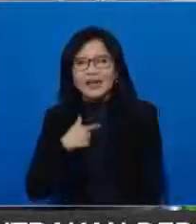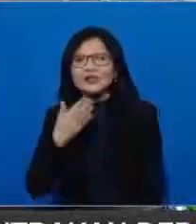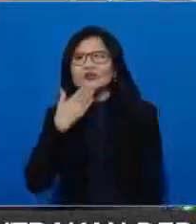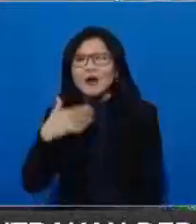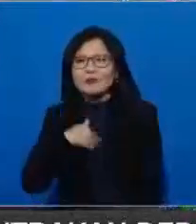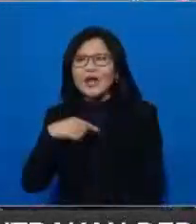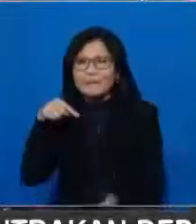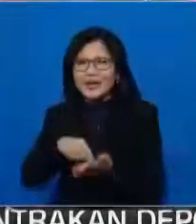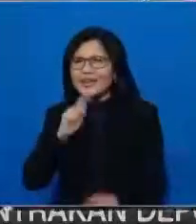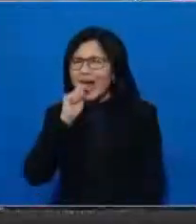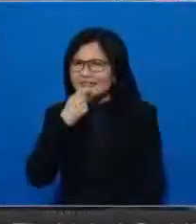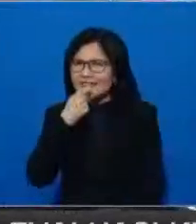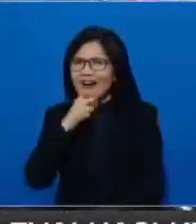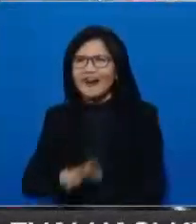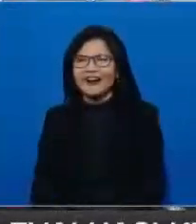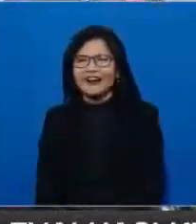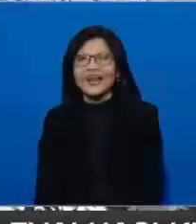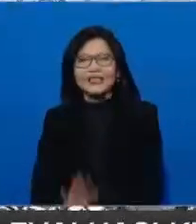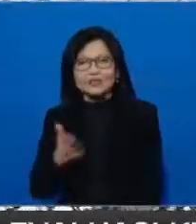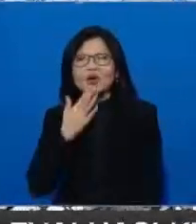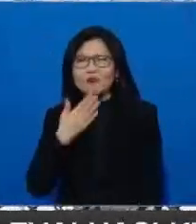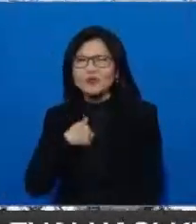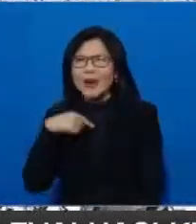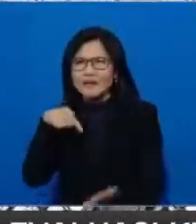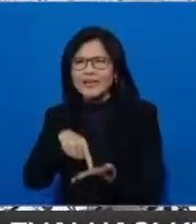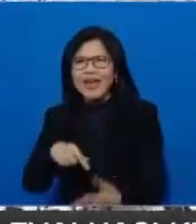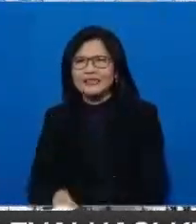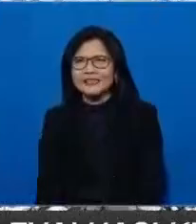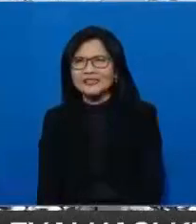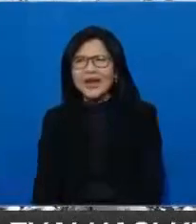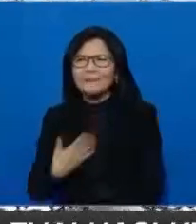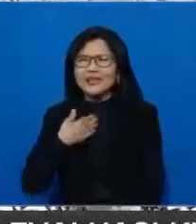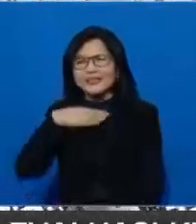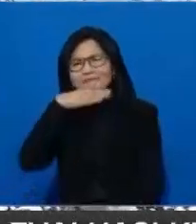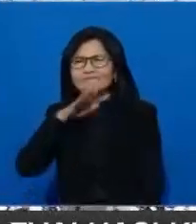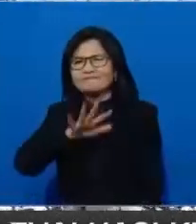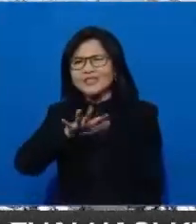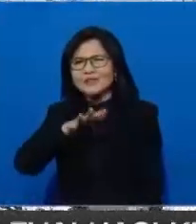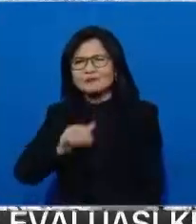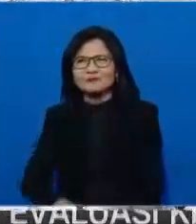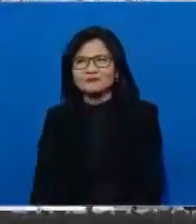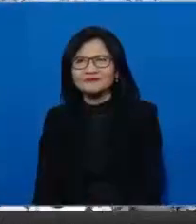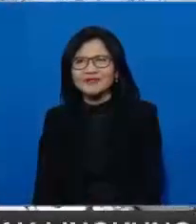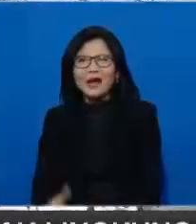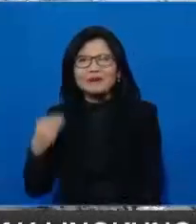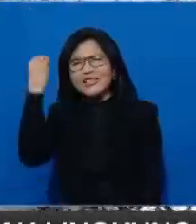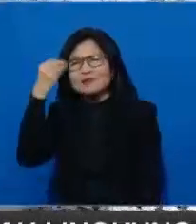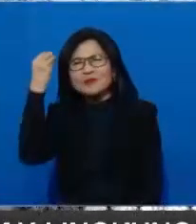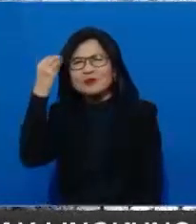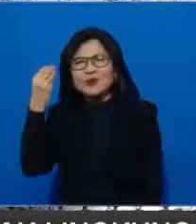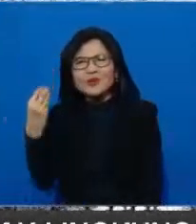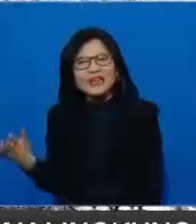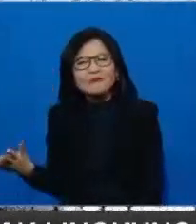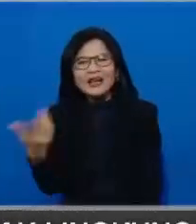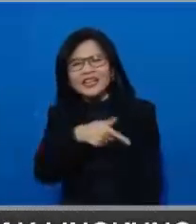rahasia nih. Sudah punya? Sudah punya. Masih abu-abu sedikit, tapi masih bingung gitu antara yang itu